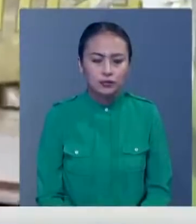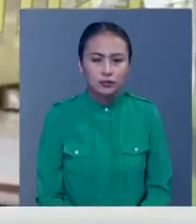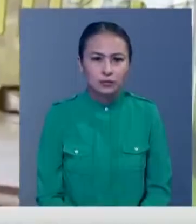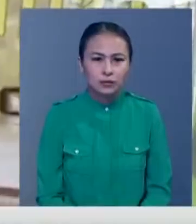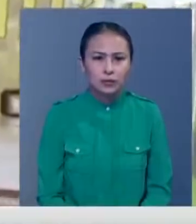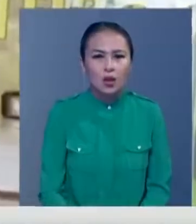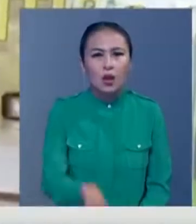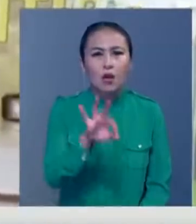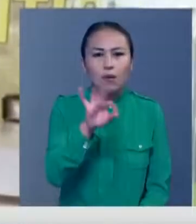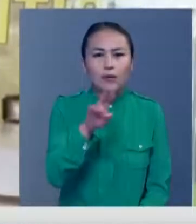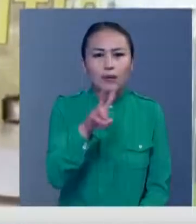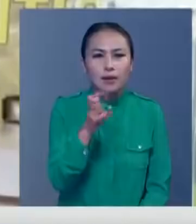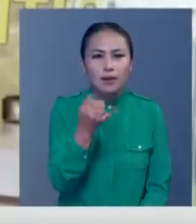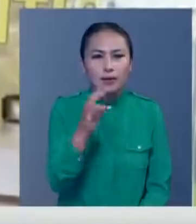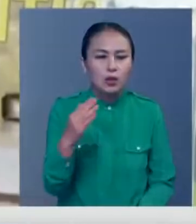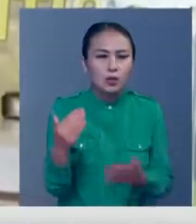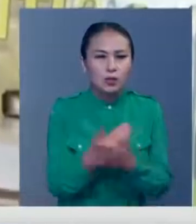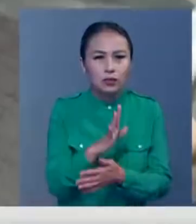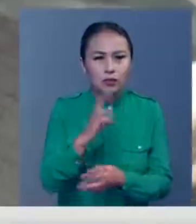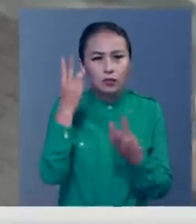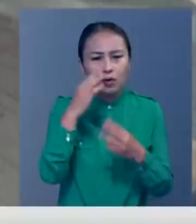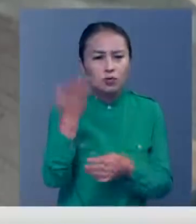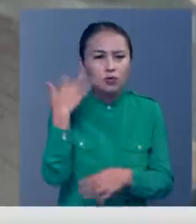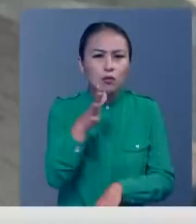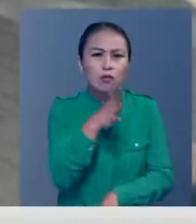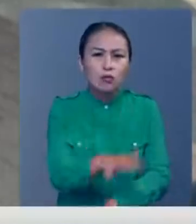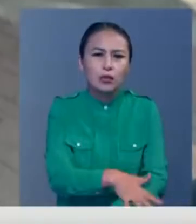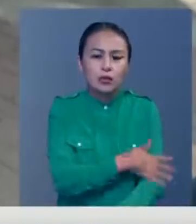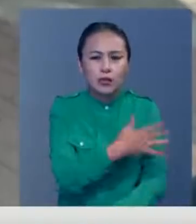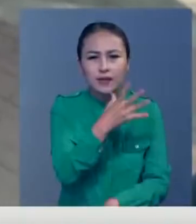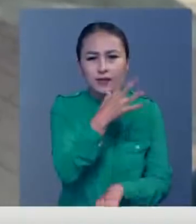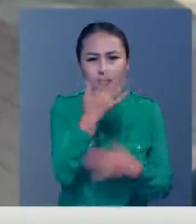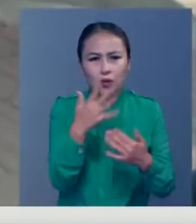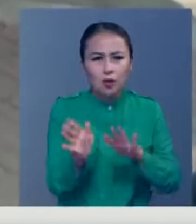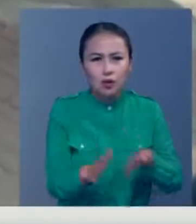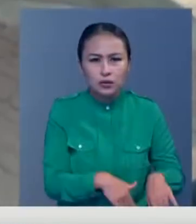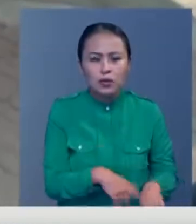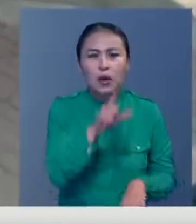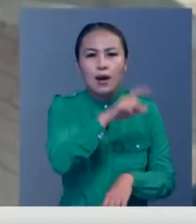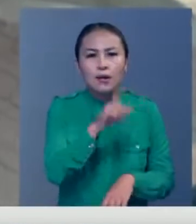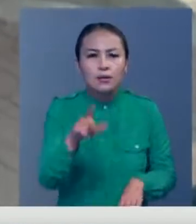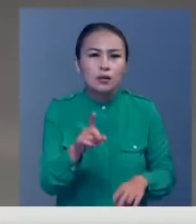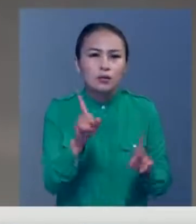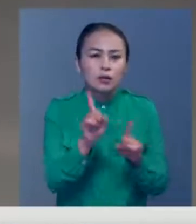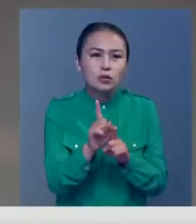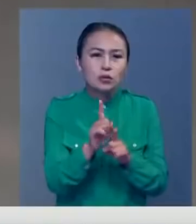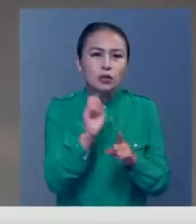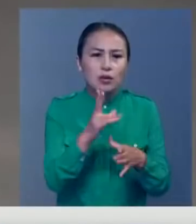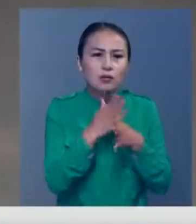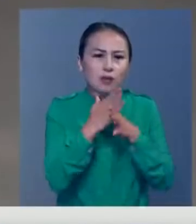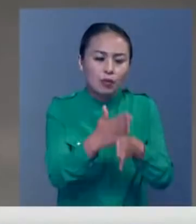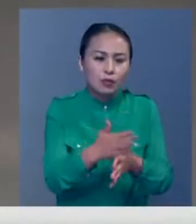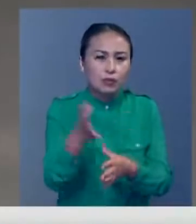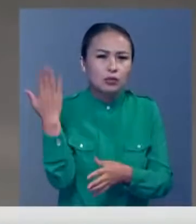Онлайн құрбан шалу Түркияда жаңа тәсіл емес. Көп жылдан бері қалыптасқан тәжірибе. Ағайынды жұрт дінде бар өкіл беру үлгісіне